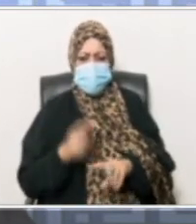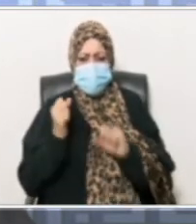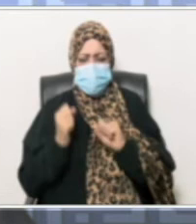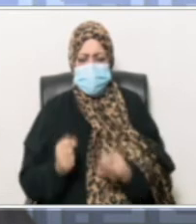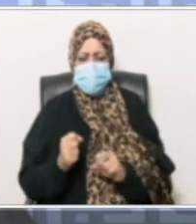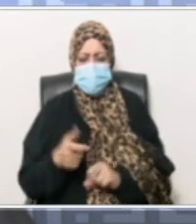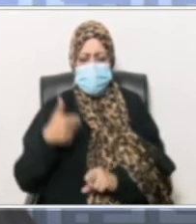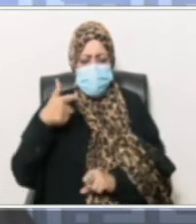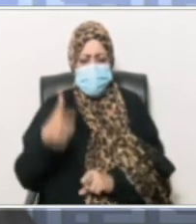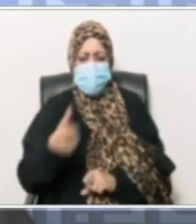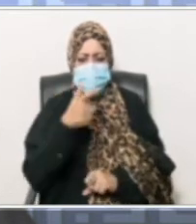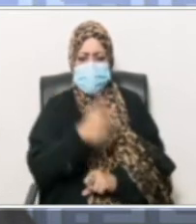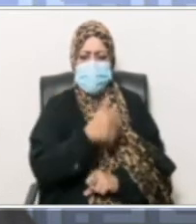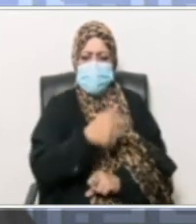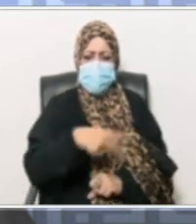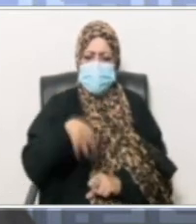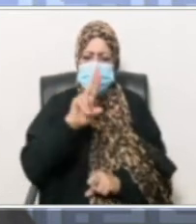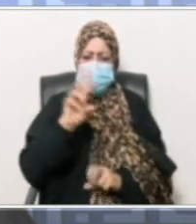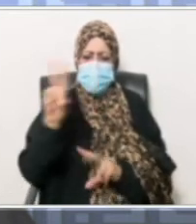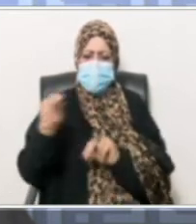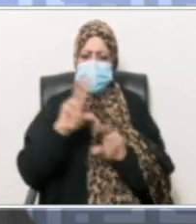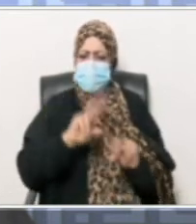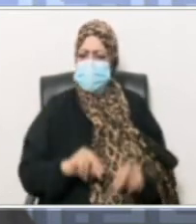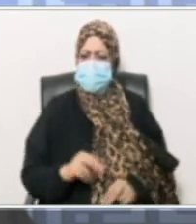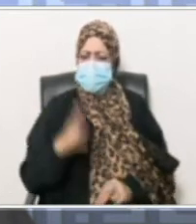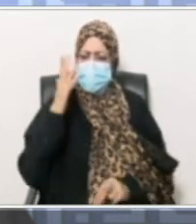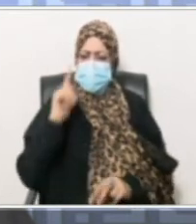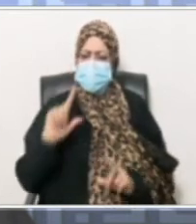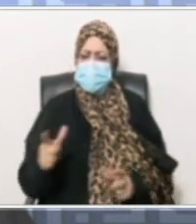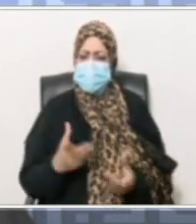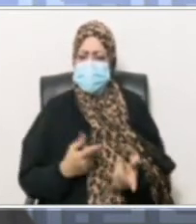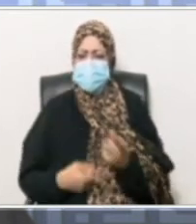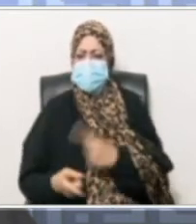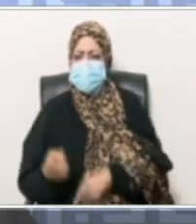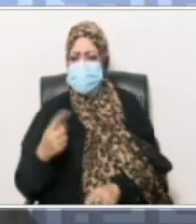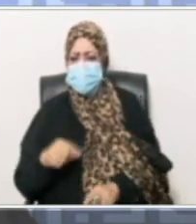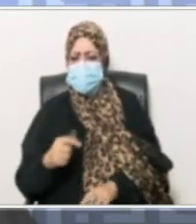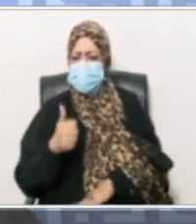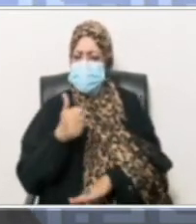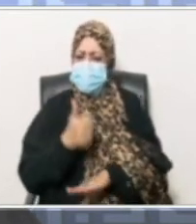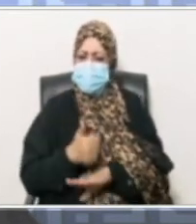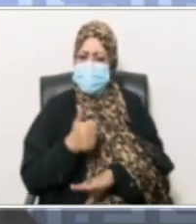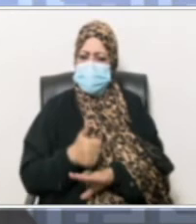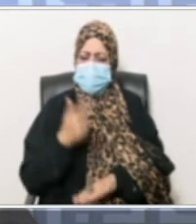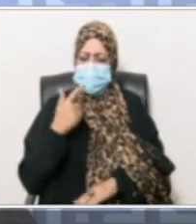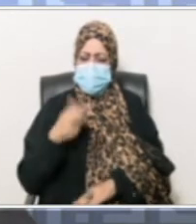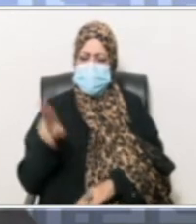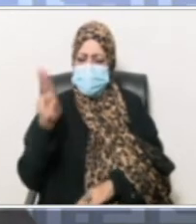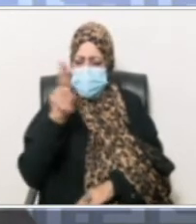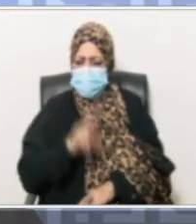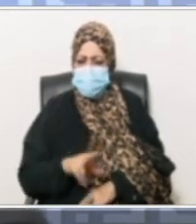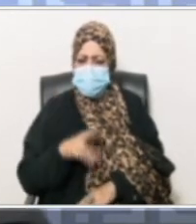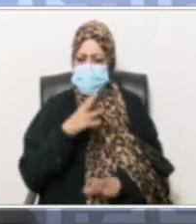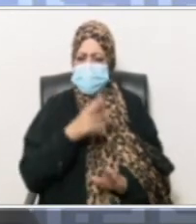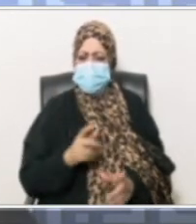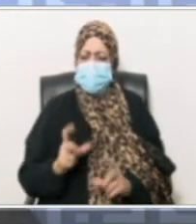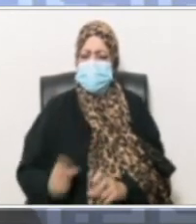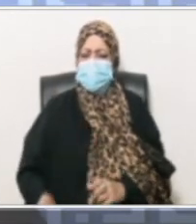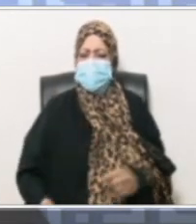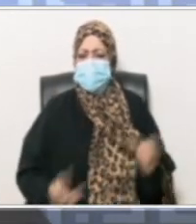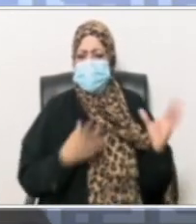من الكثير من القادة، ذكر منهم الأخ السائل يعني الشيخ نادر ونحلة وغيرهم وعبد اللطيف وغيرهم